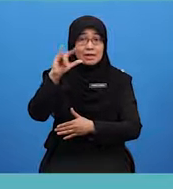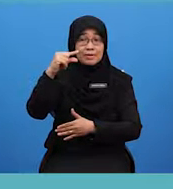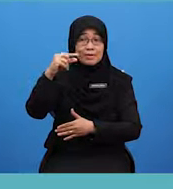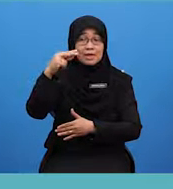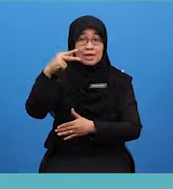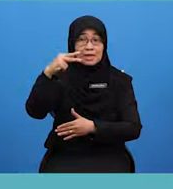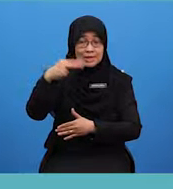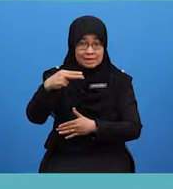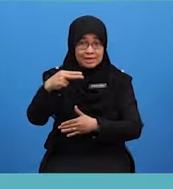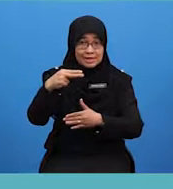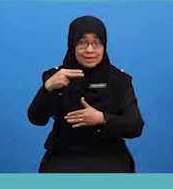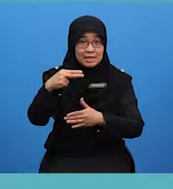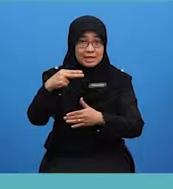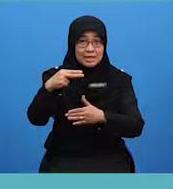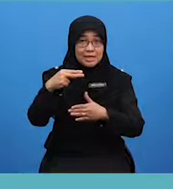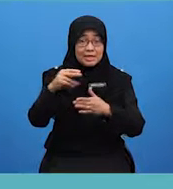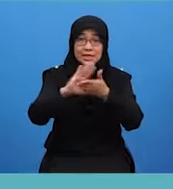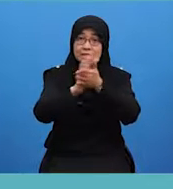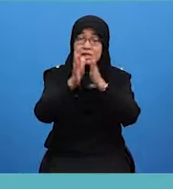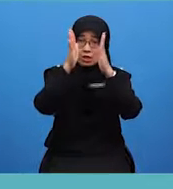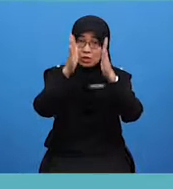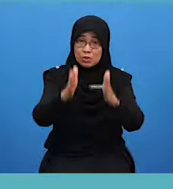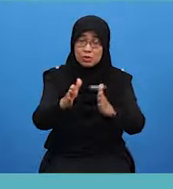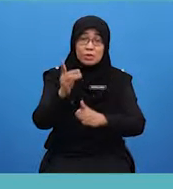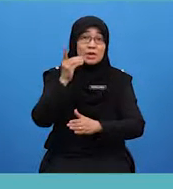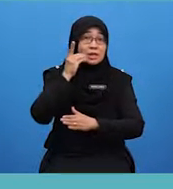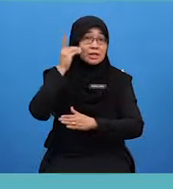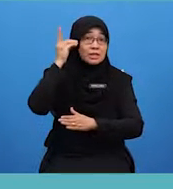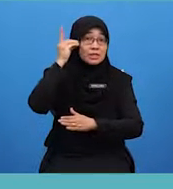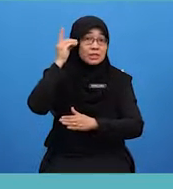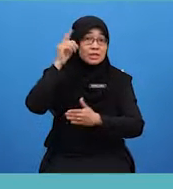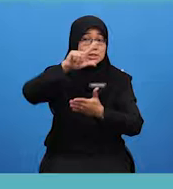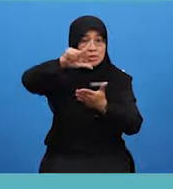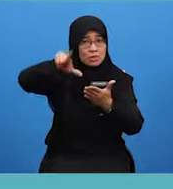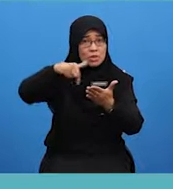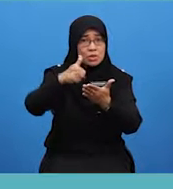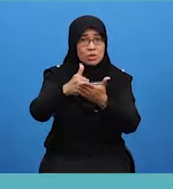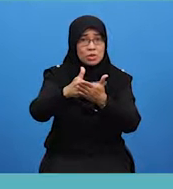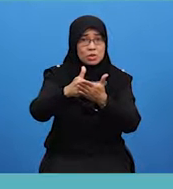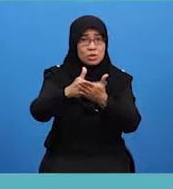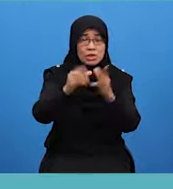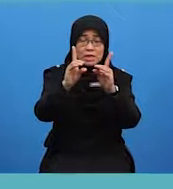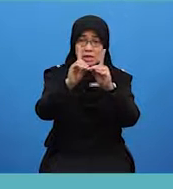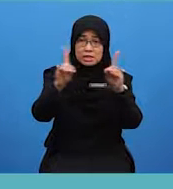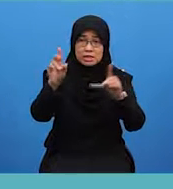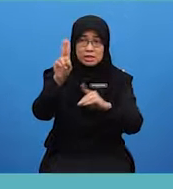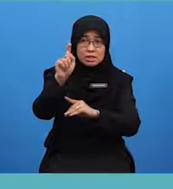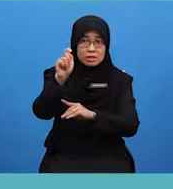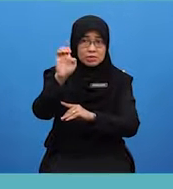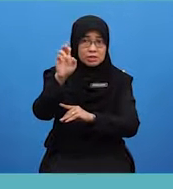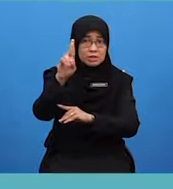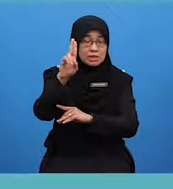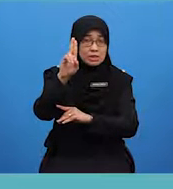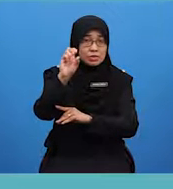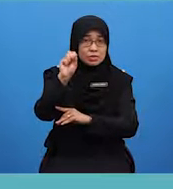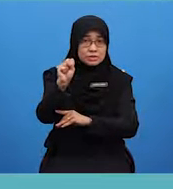haid ialah peluluhan dinding uterus dan darah mengalir keluar melalui faraj. Kita haid pula merujuk